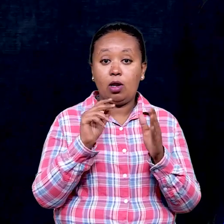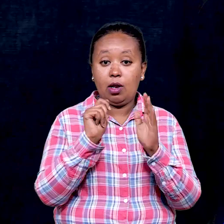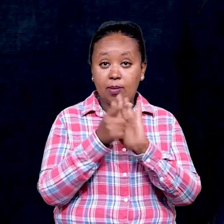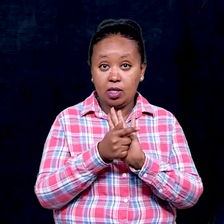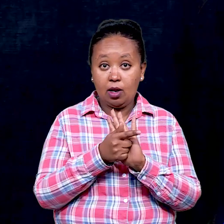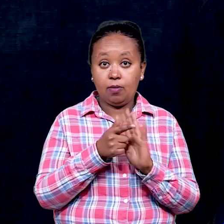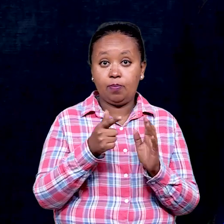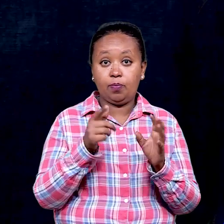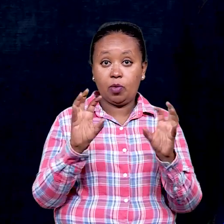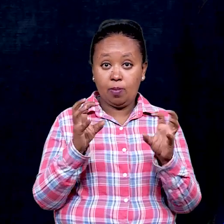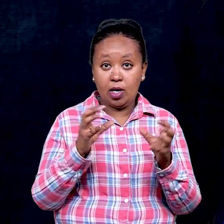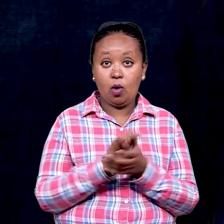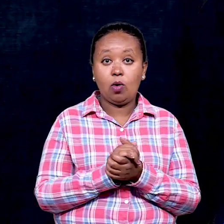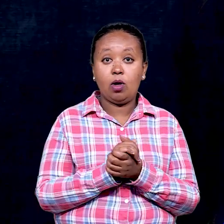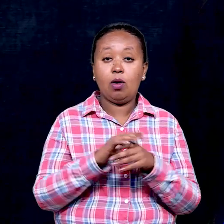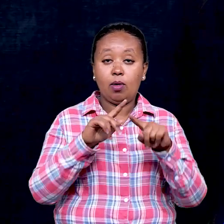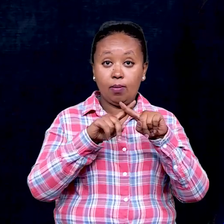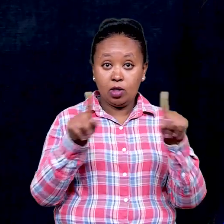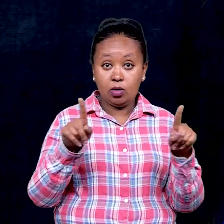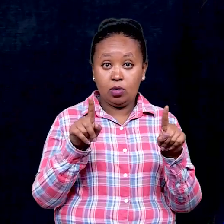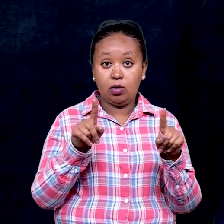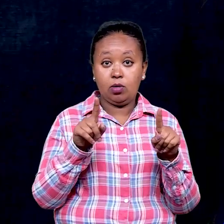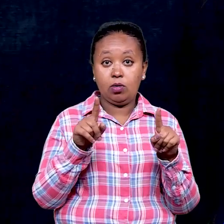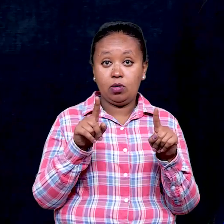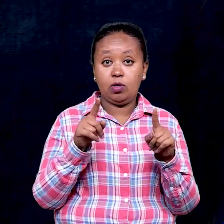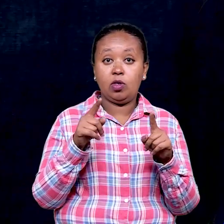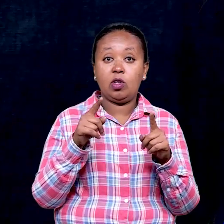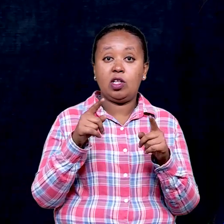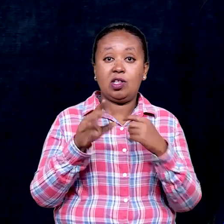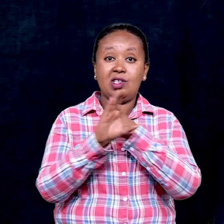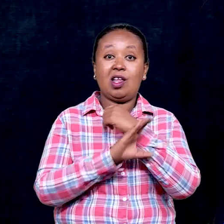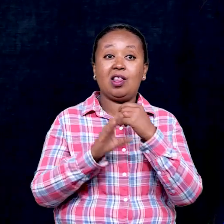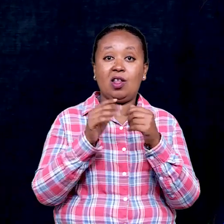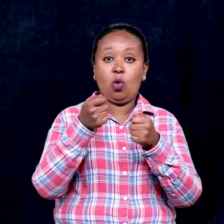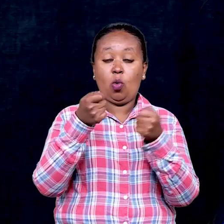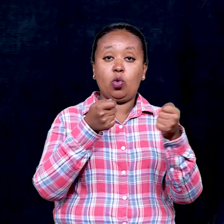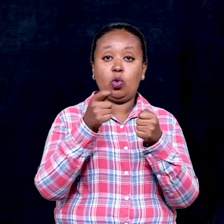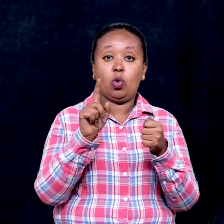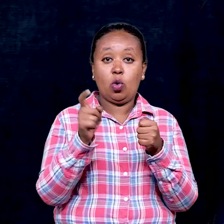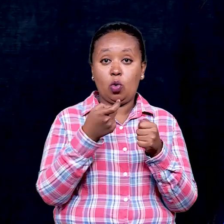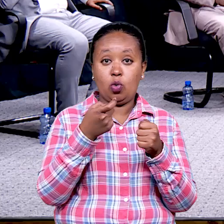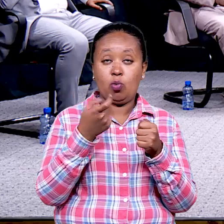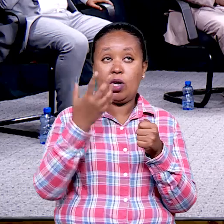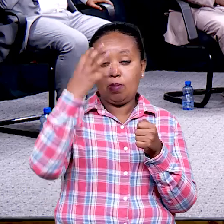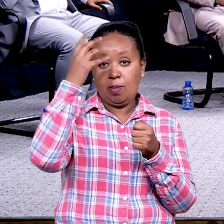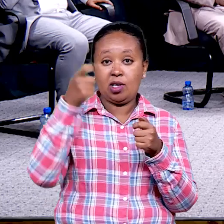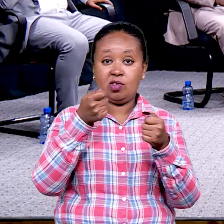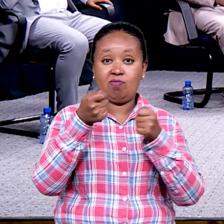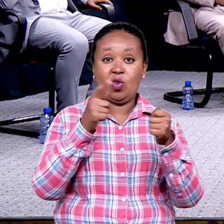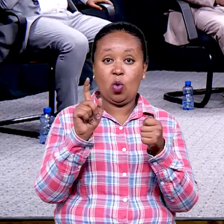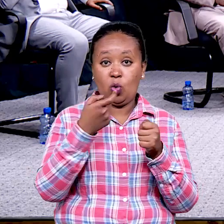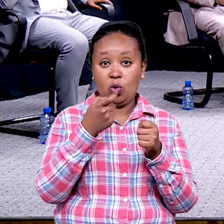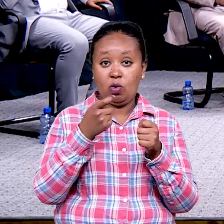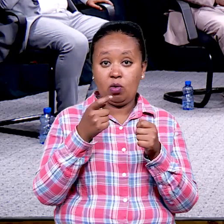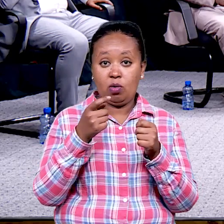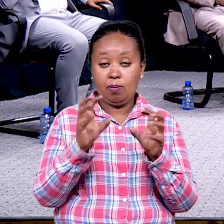ሚዲያው በተለይ ስቴት ኦንድ ወይም ስቴት ኮንትሮልድ የነበሩት ሚዲያዎች ራሱ